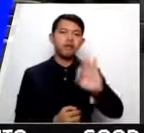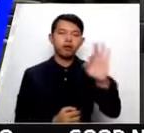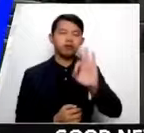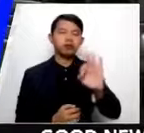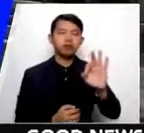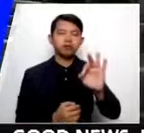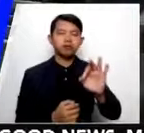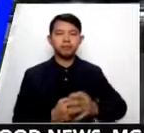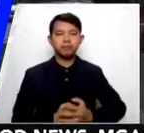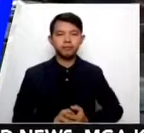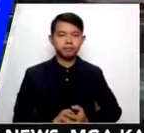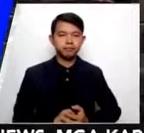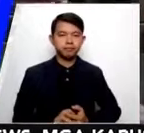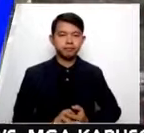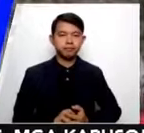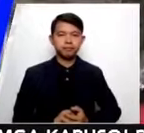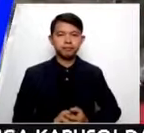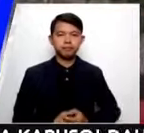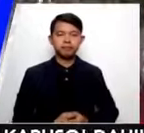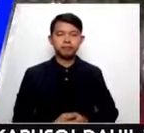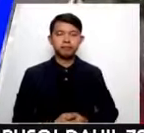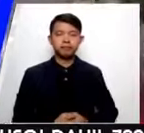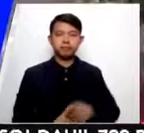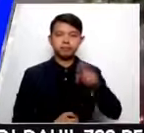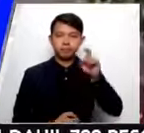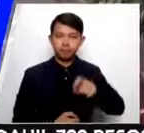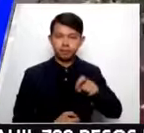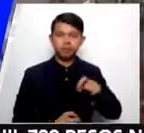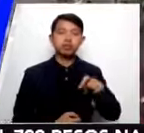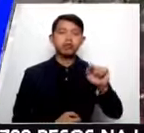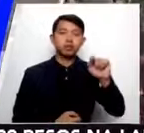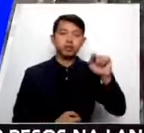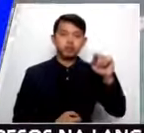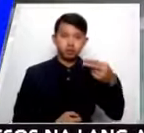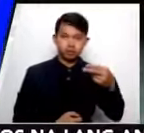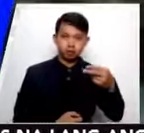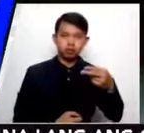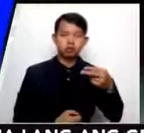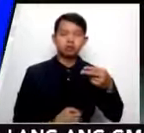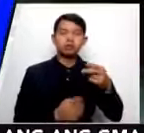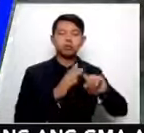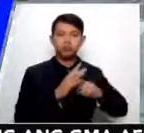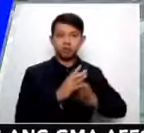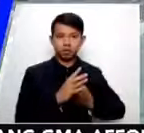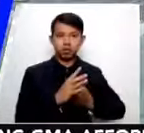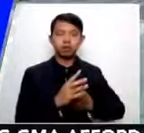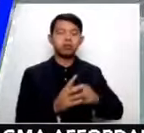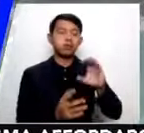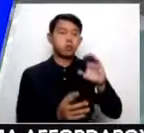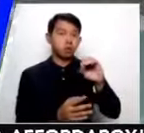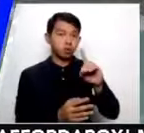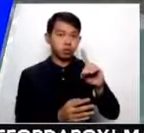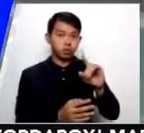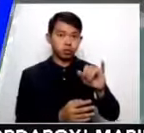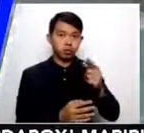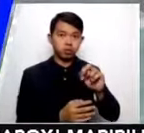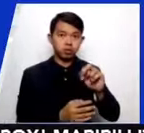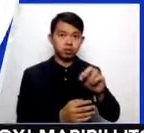Imbes na sa Huwebes Santo pa, suspensyon ng number coding scheme sa Metro Manila, inagahan at magsisimula na bukas.